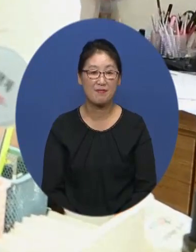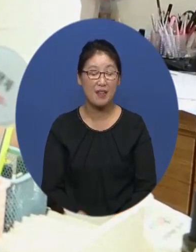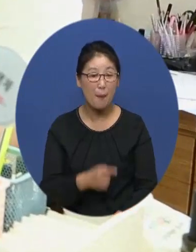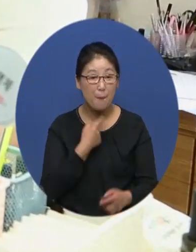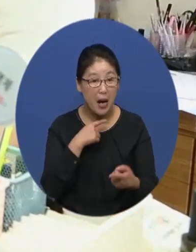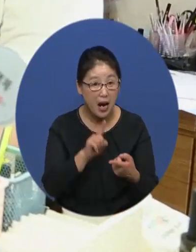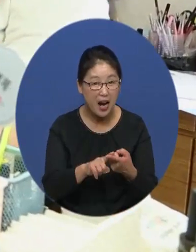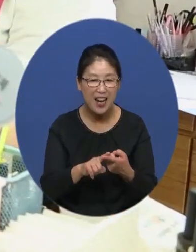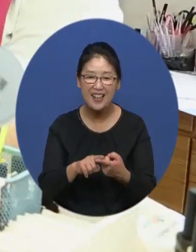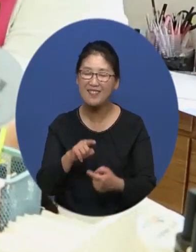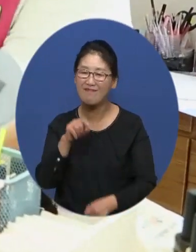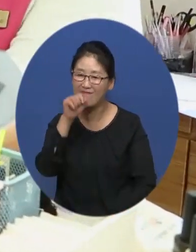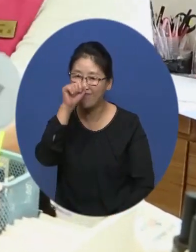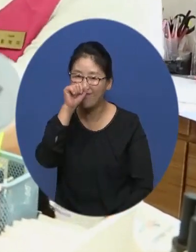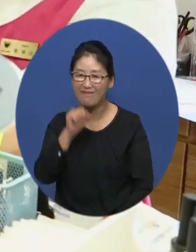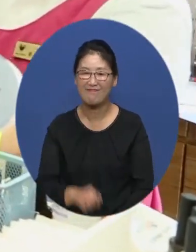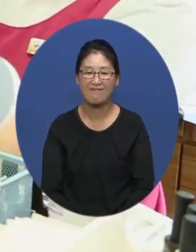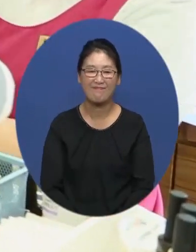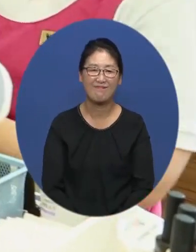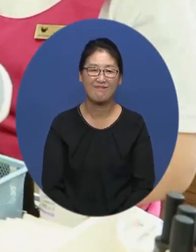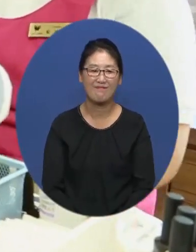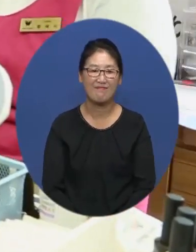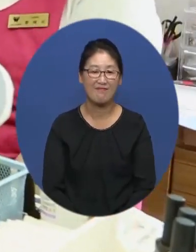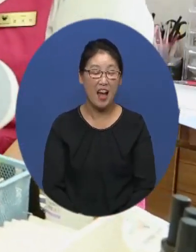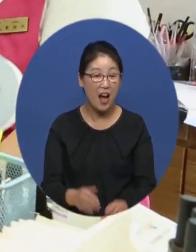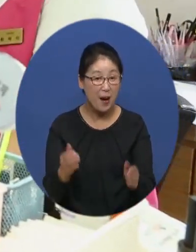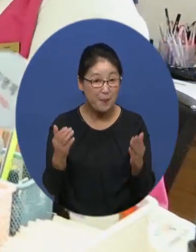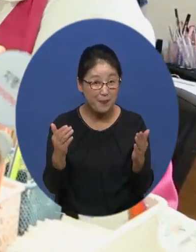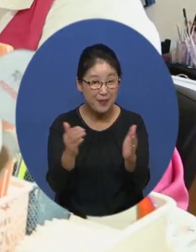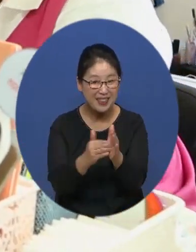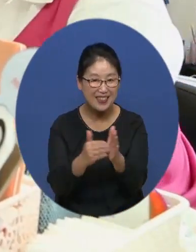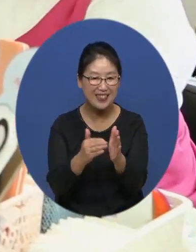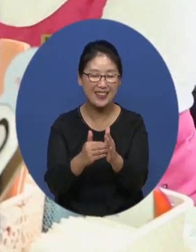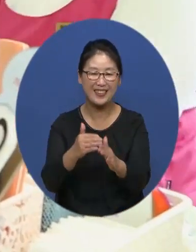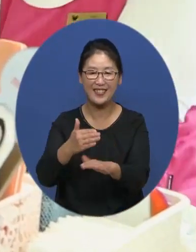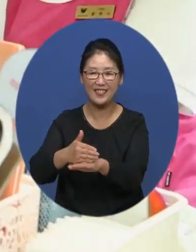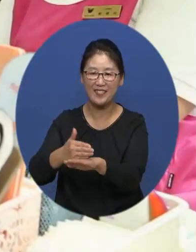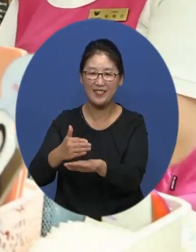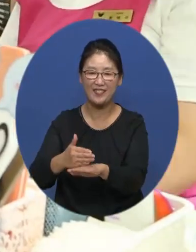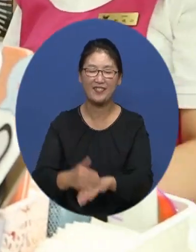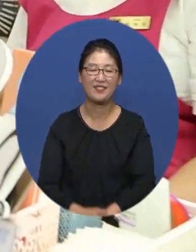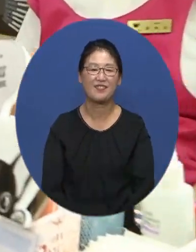네, 마음에 들어요. 끝나셨습니다. 감사합니다.